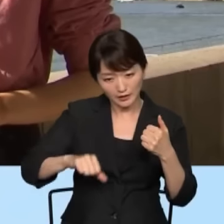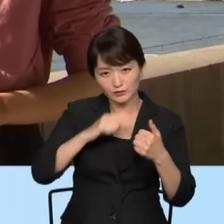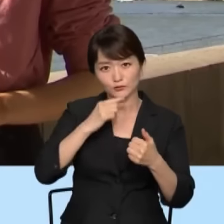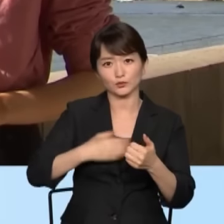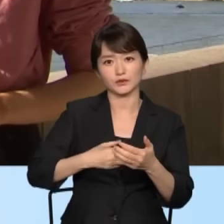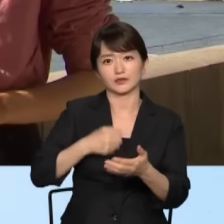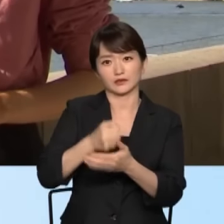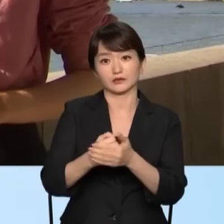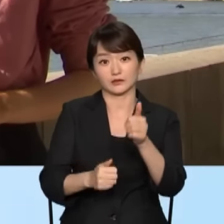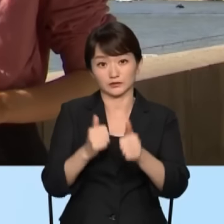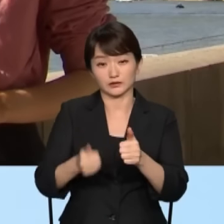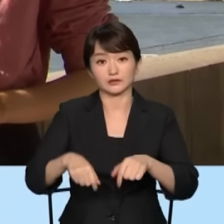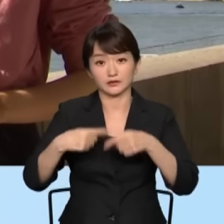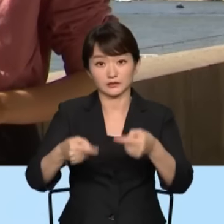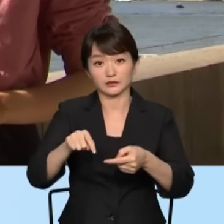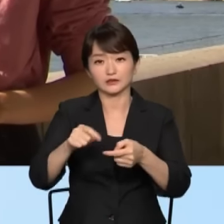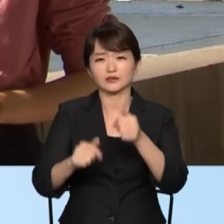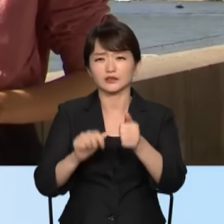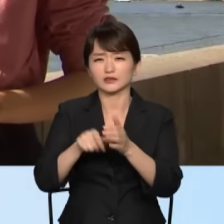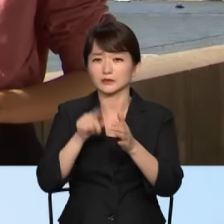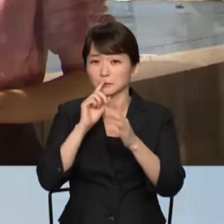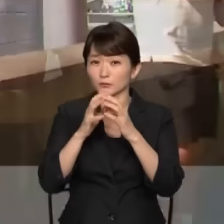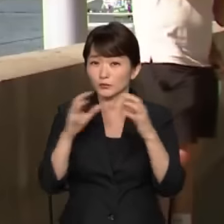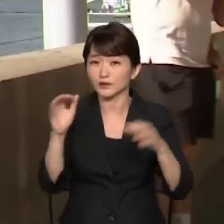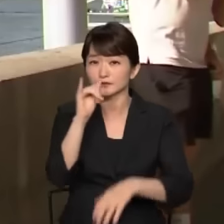이 경기에서 논란이 좀 있었네요.